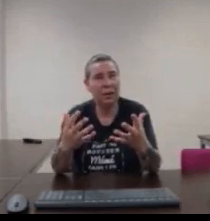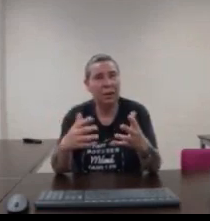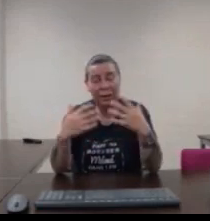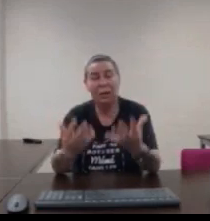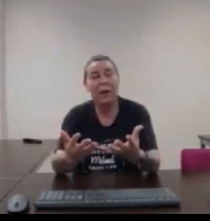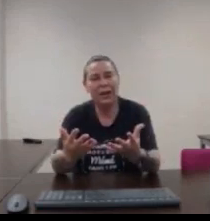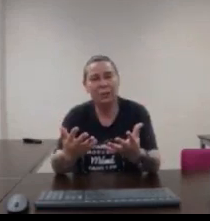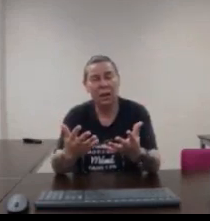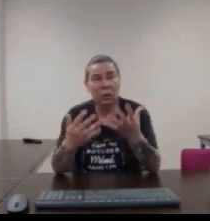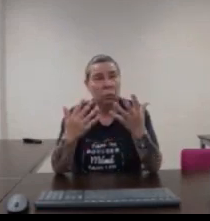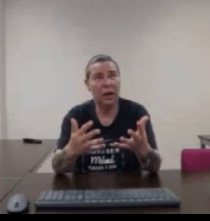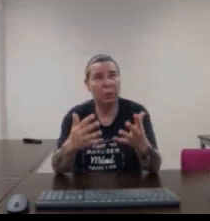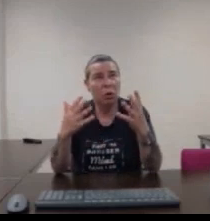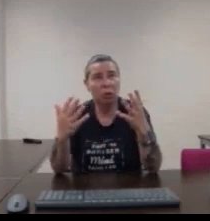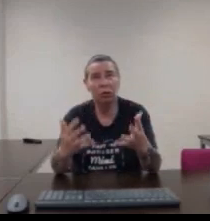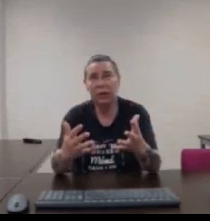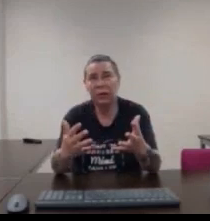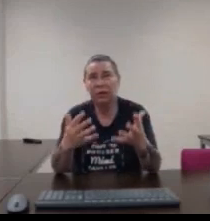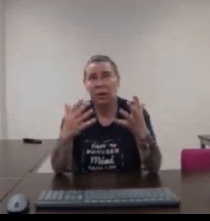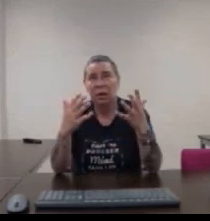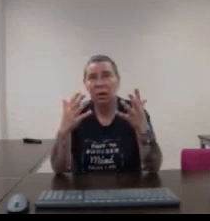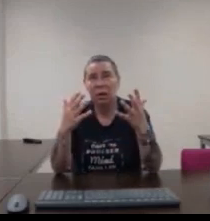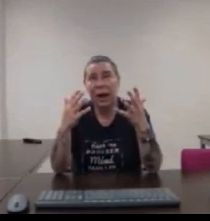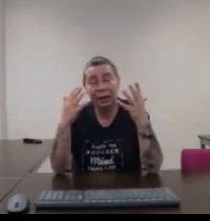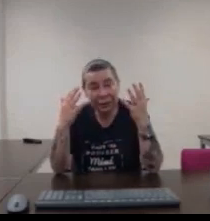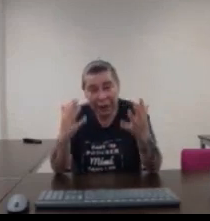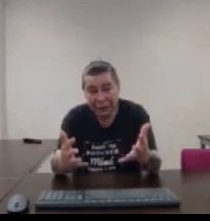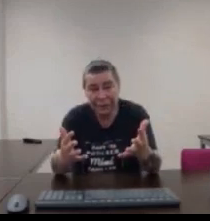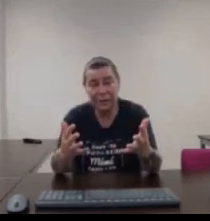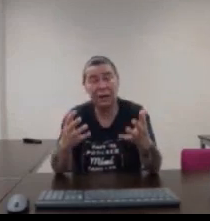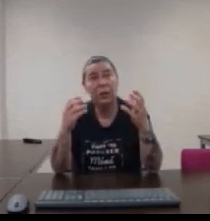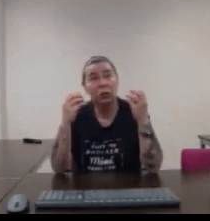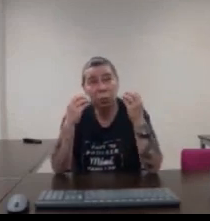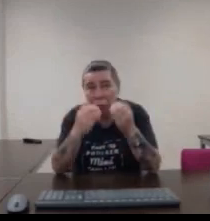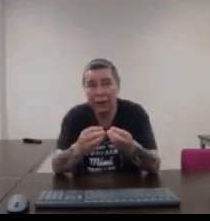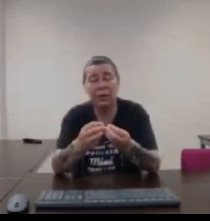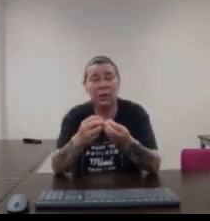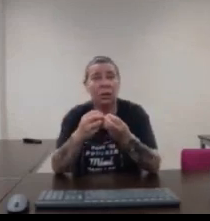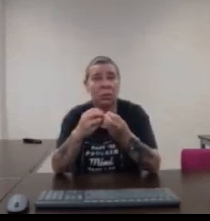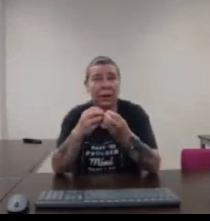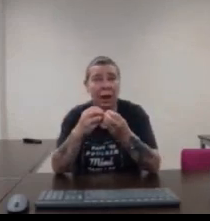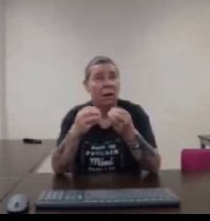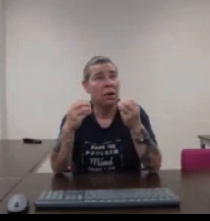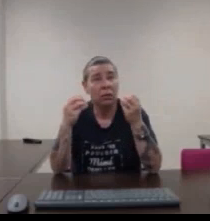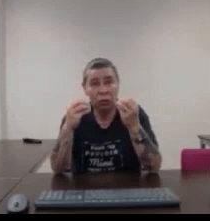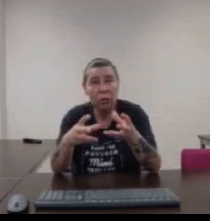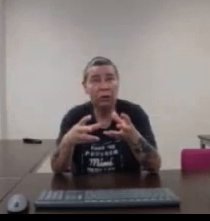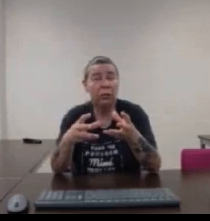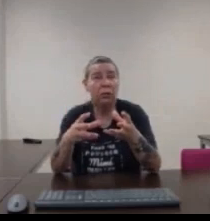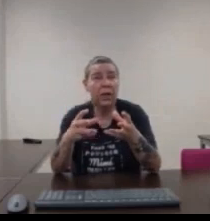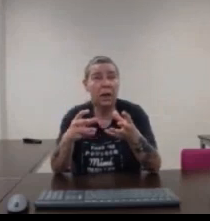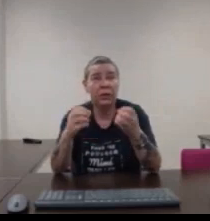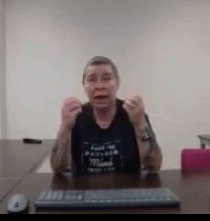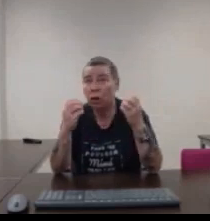les utiliser, c'est que c'est pas adapté. Donc vraiment, on vous invite à tester. Vous pouvez exiger d'un commercial